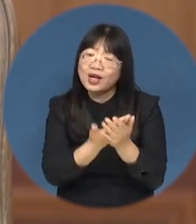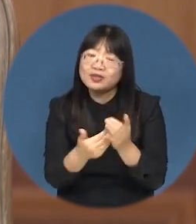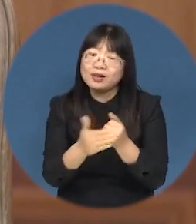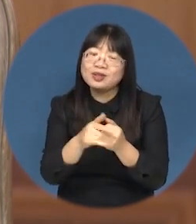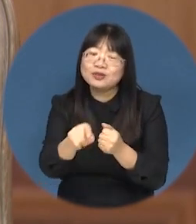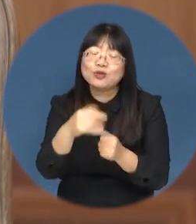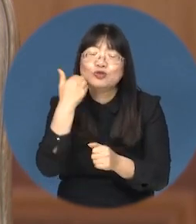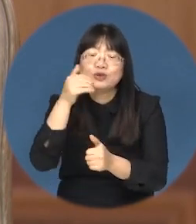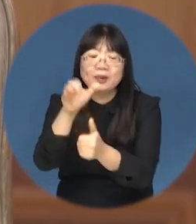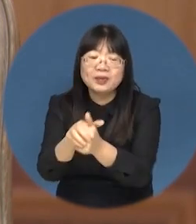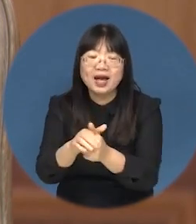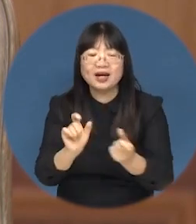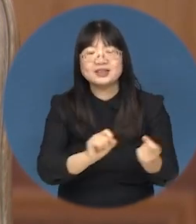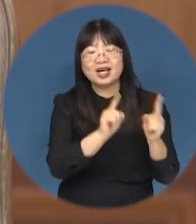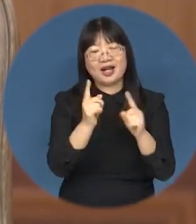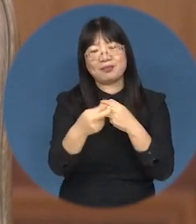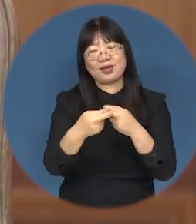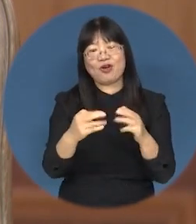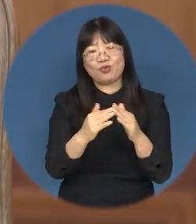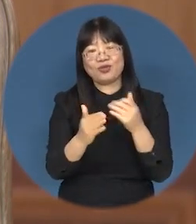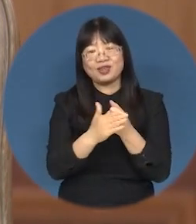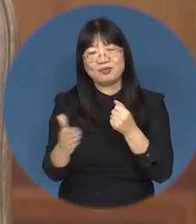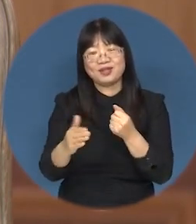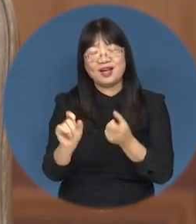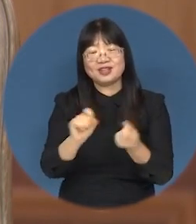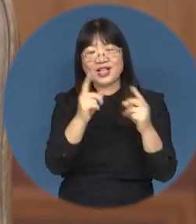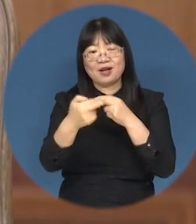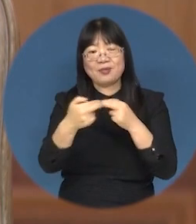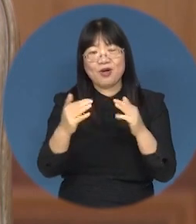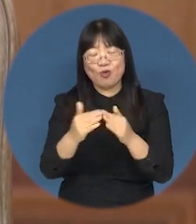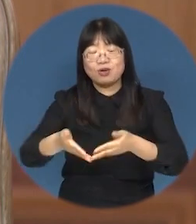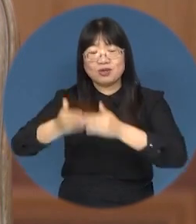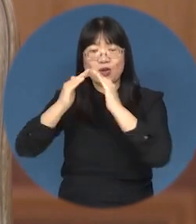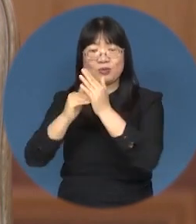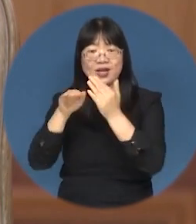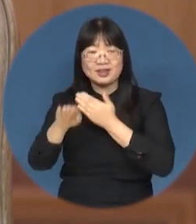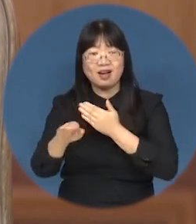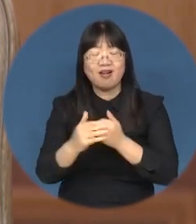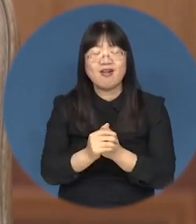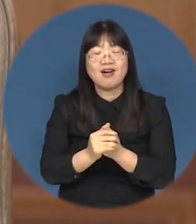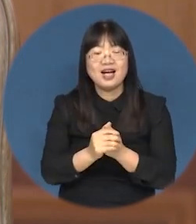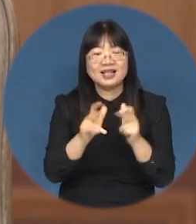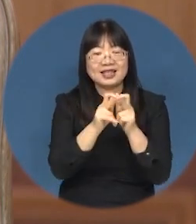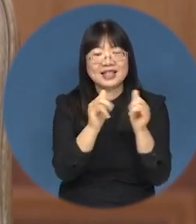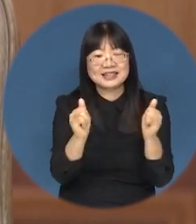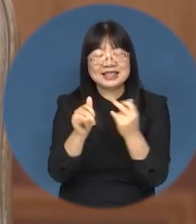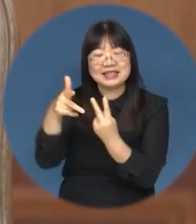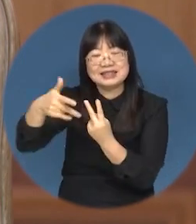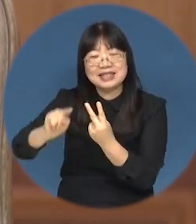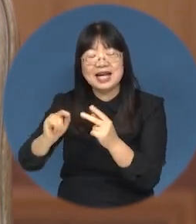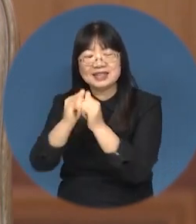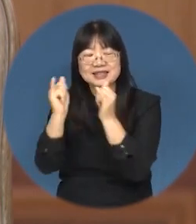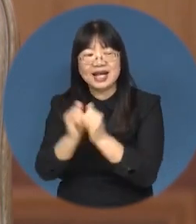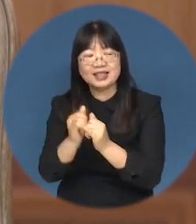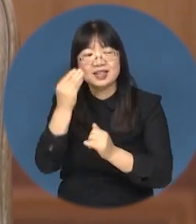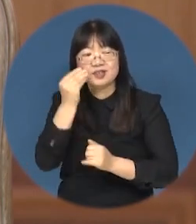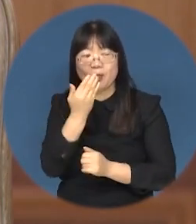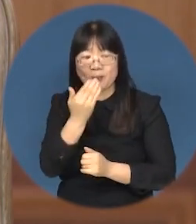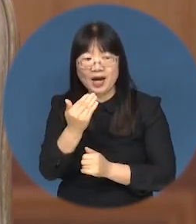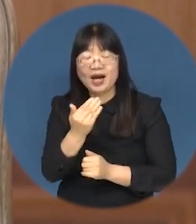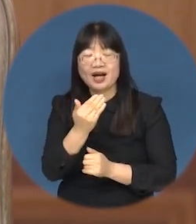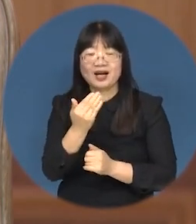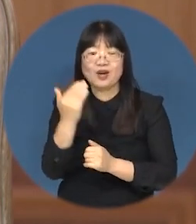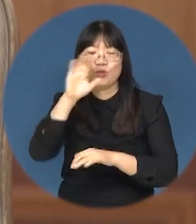재활병원이지 않겠나 해서 예예. 어떤 재활병원을 한번 설립해서 그분들이 2차 이렇게 사회에 적응할 수 있는 이런 어떤